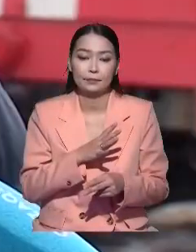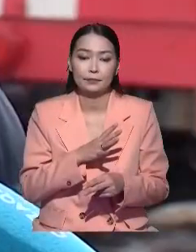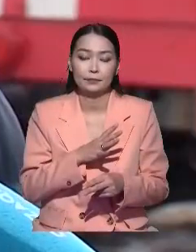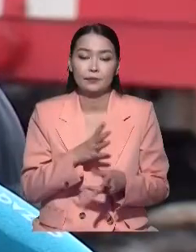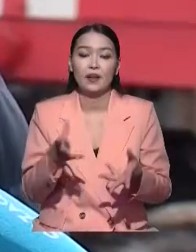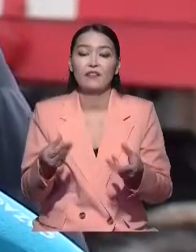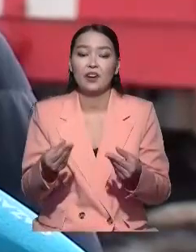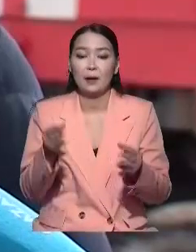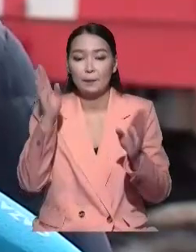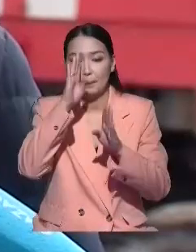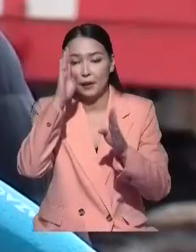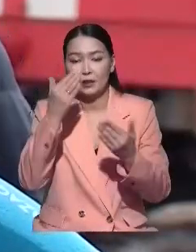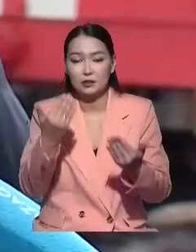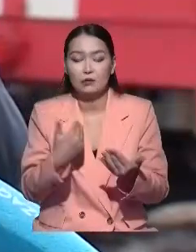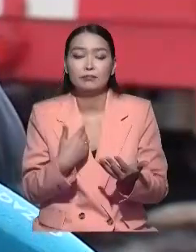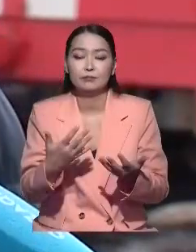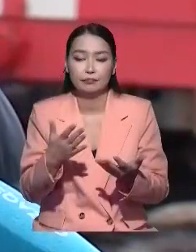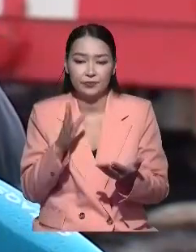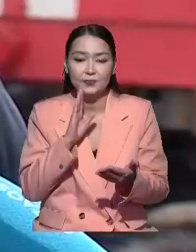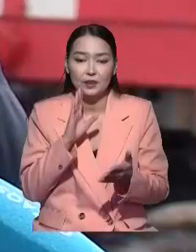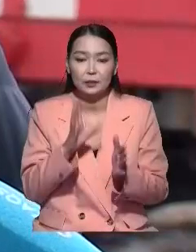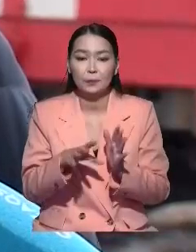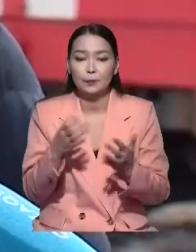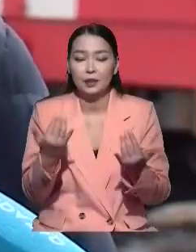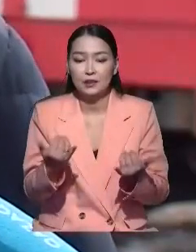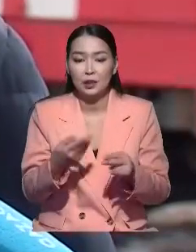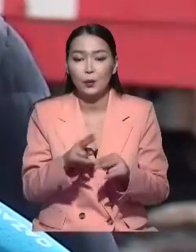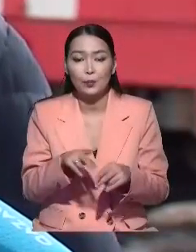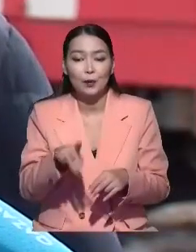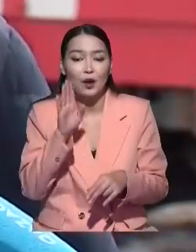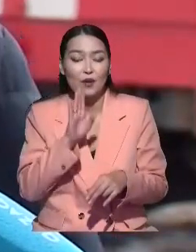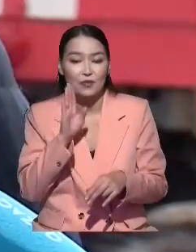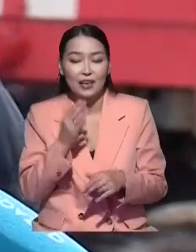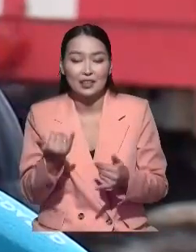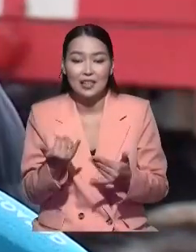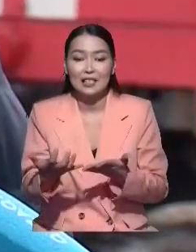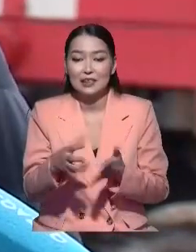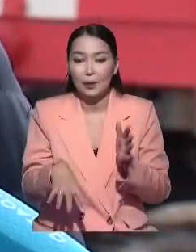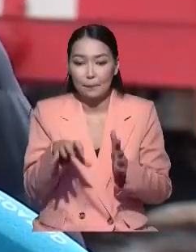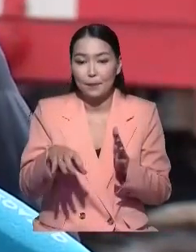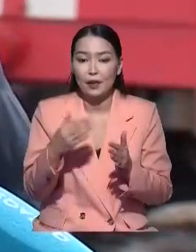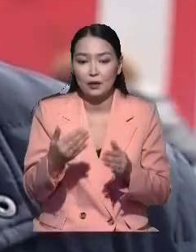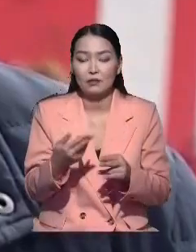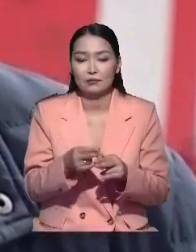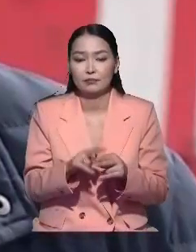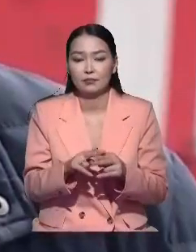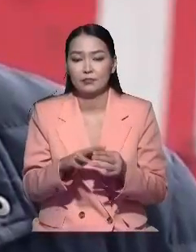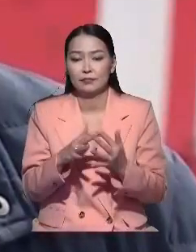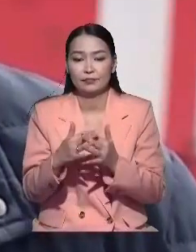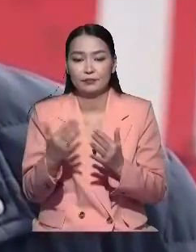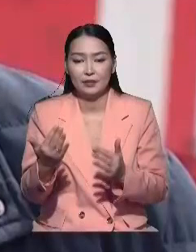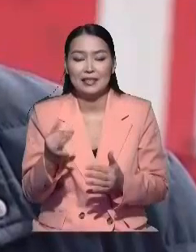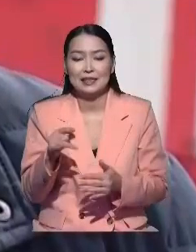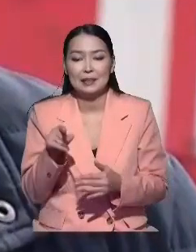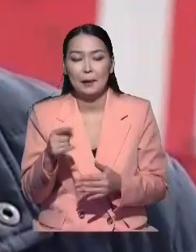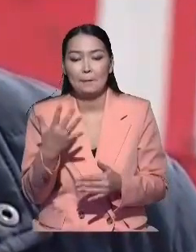влажная, земля не впитывает, не принимает воду. И то есть вся вода, которая с полей собирается, она идет через село. Дней 5,